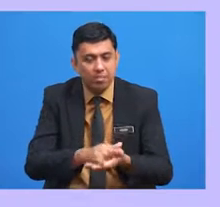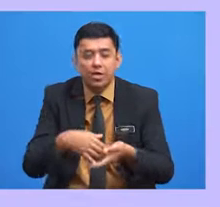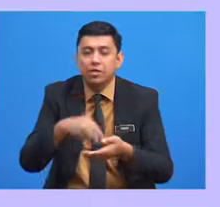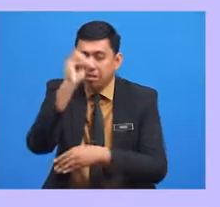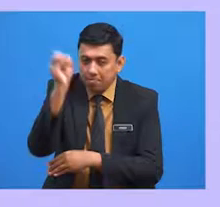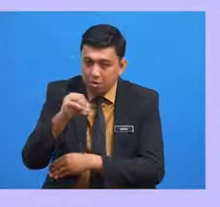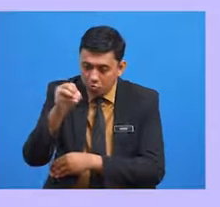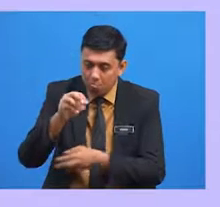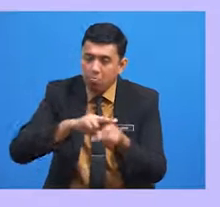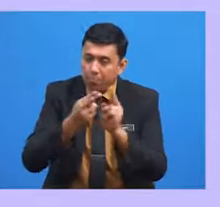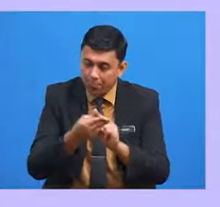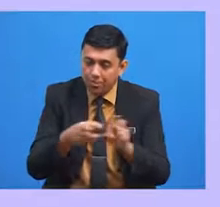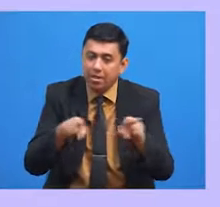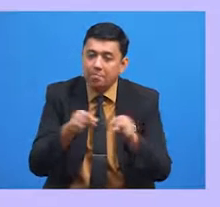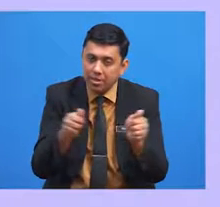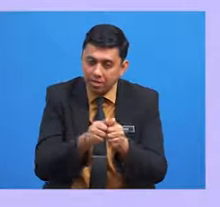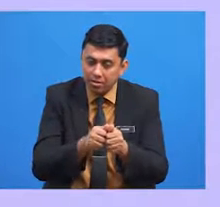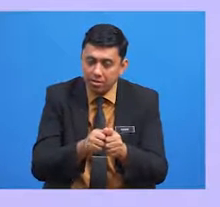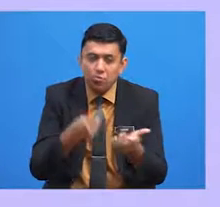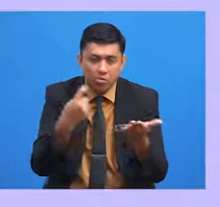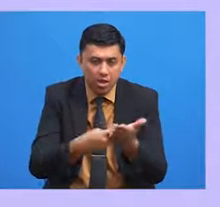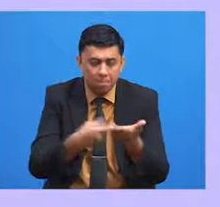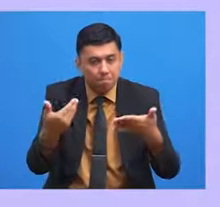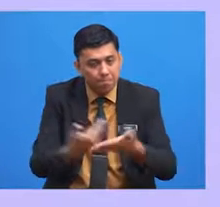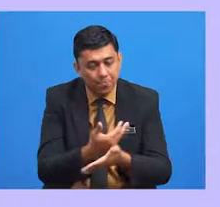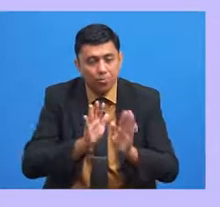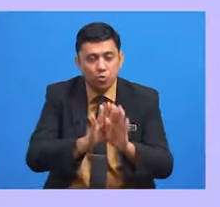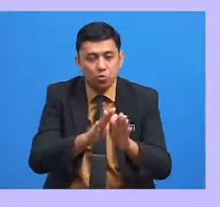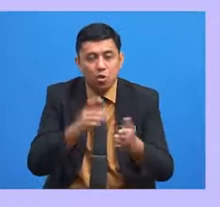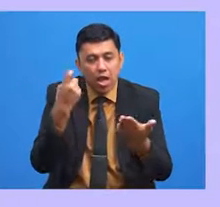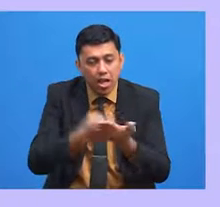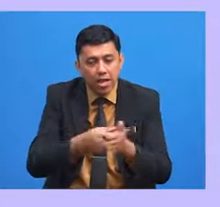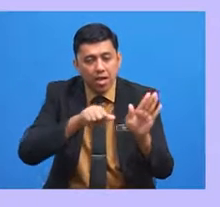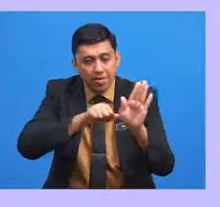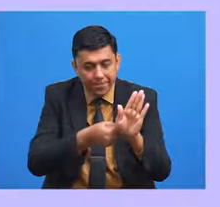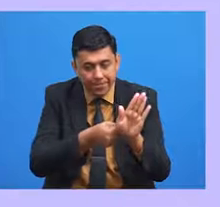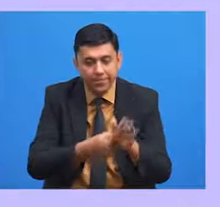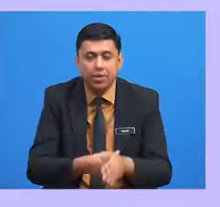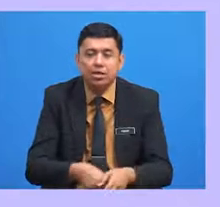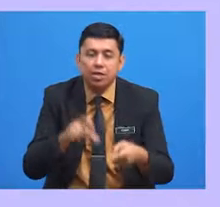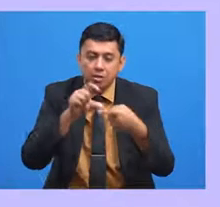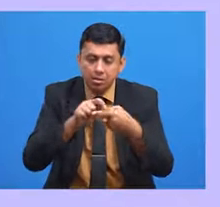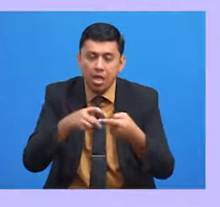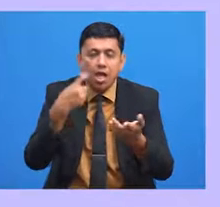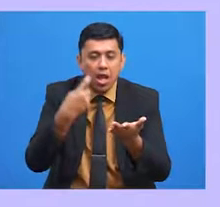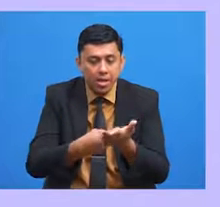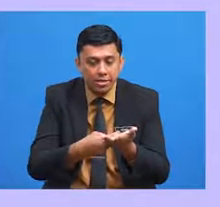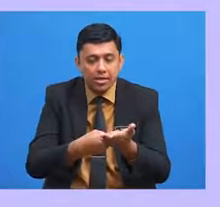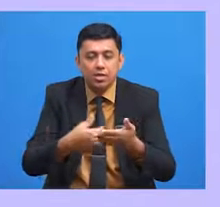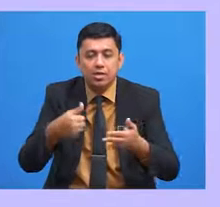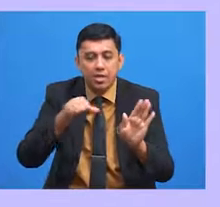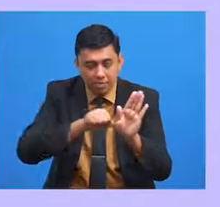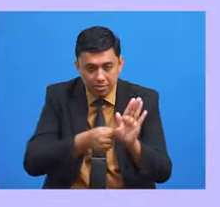perubahan harga sama dengan harga baru tolak harga asal dibahagikan dengan harga asal